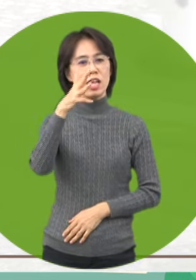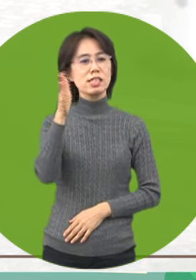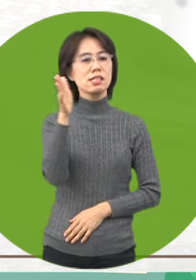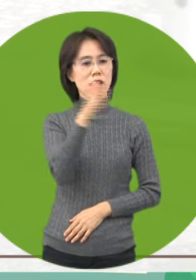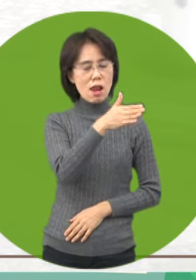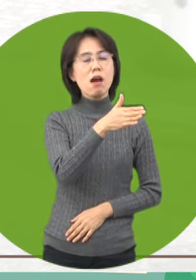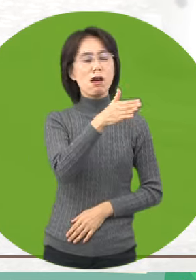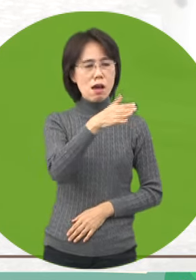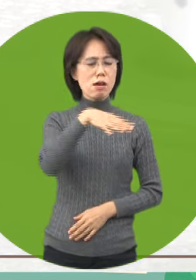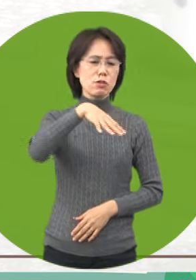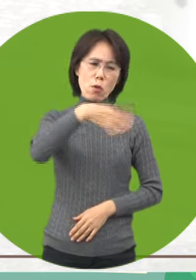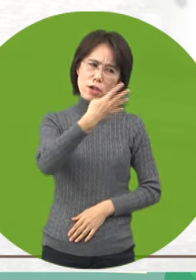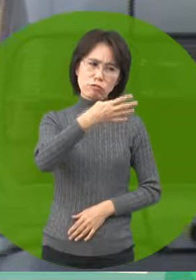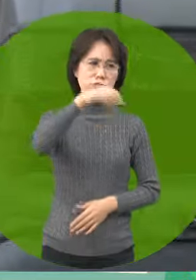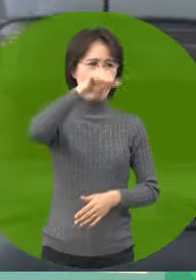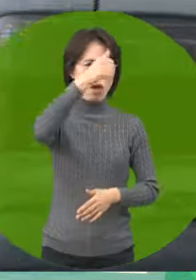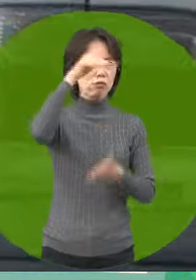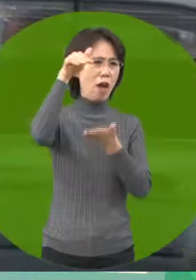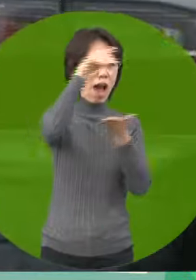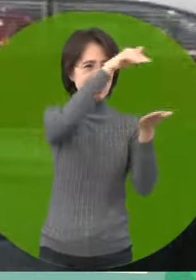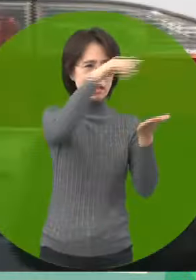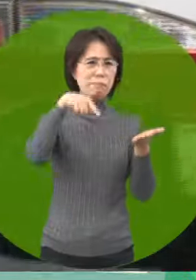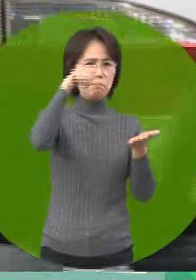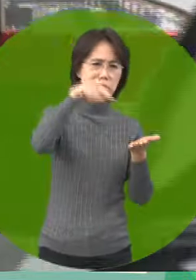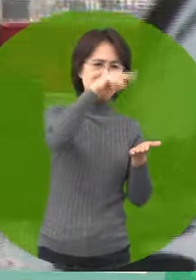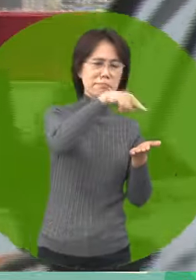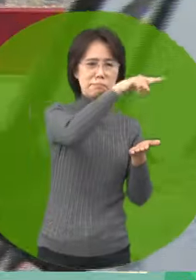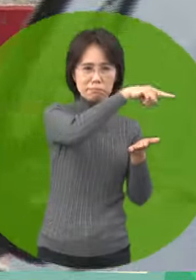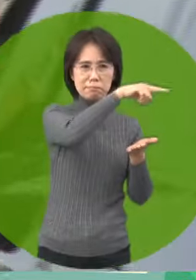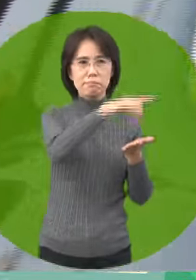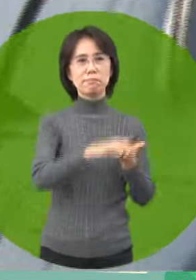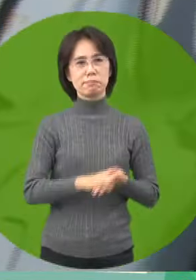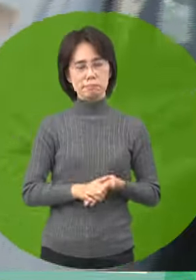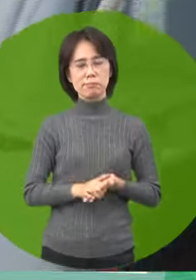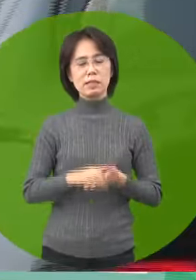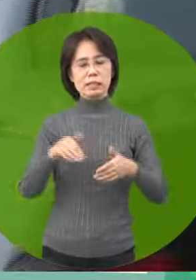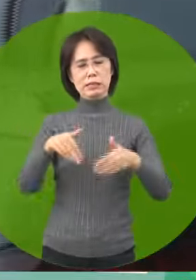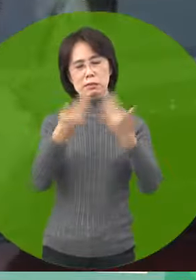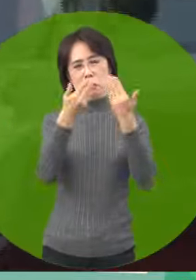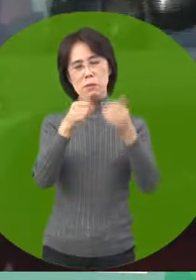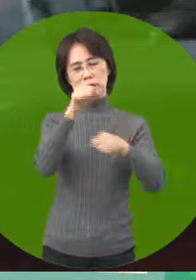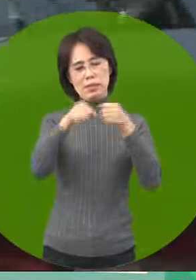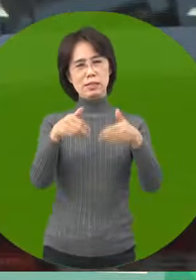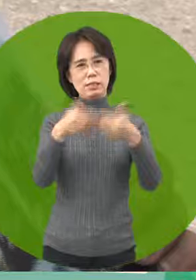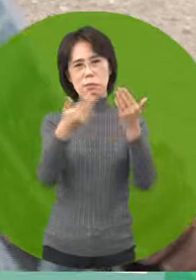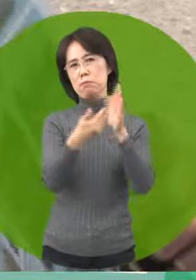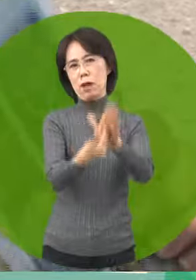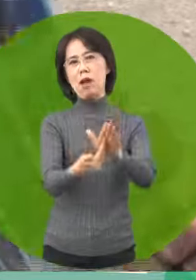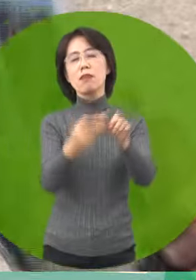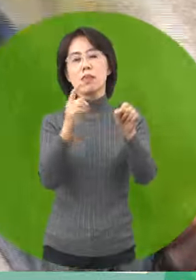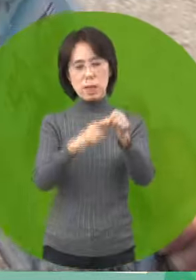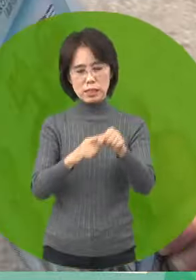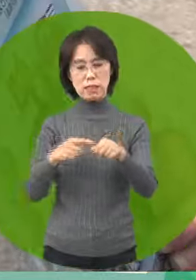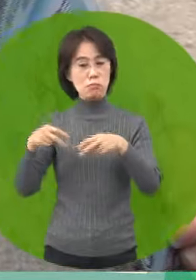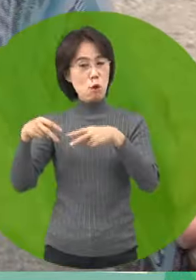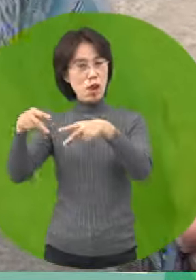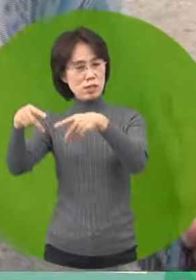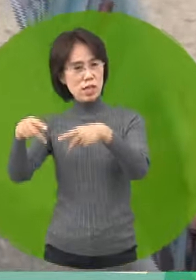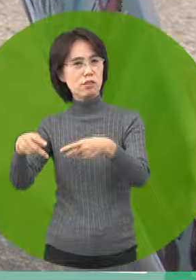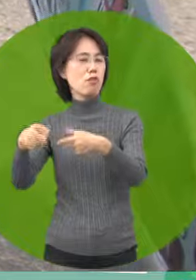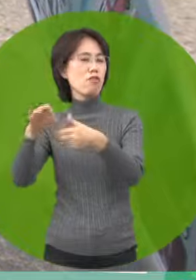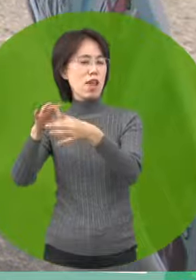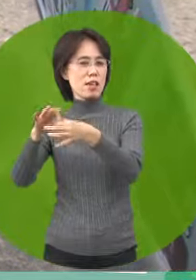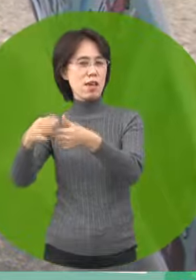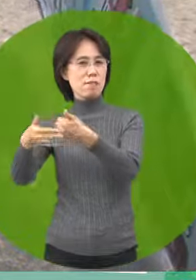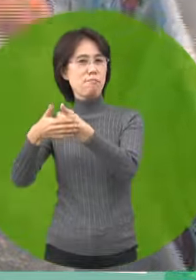間で推移しています。こうした事故を防止するため、県警では交通ボランティアと連携し、安全